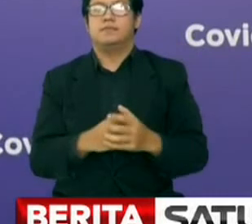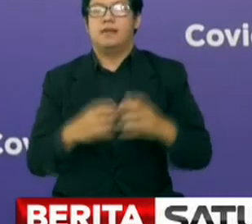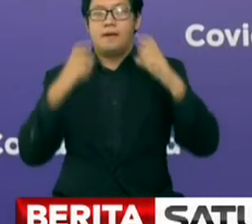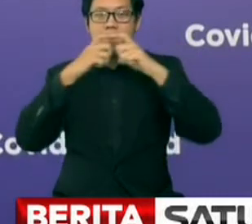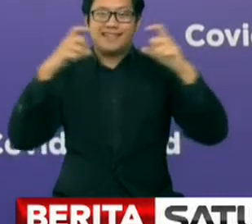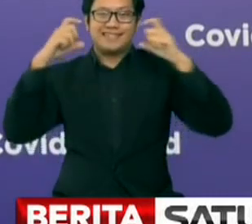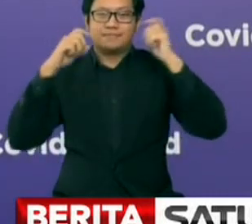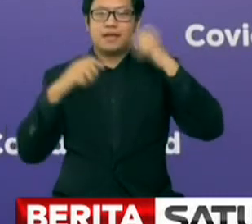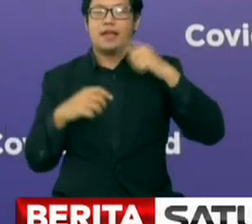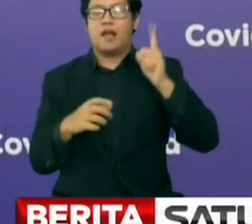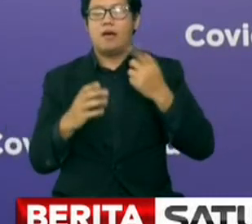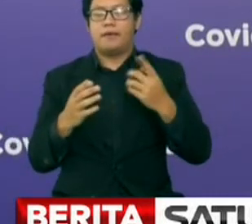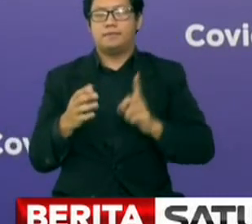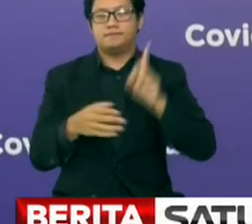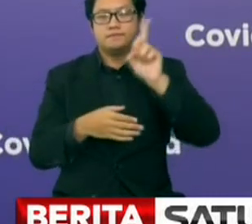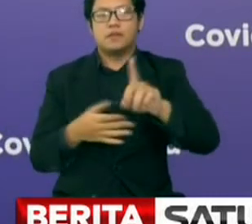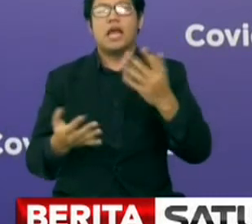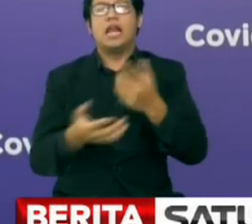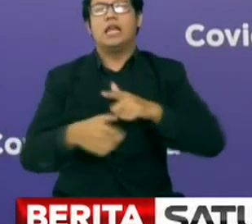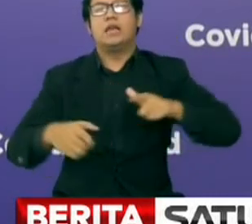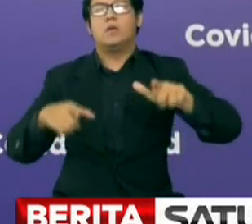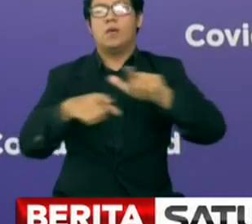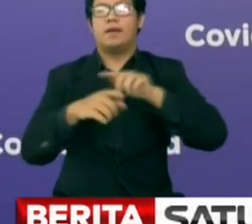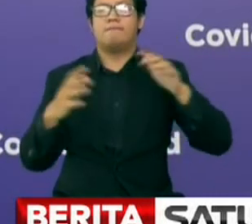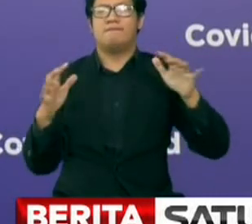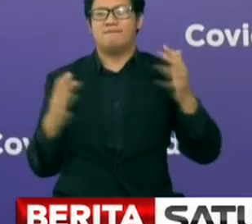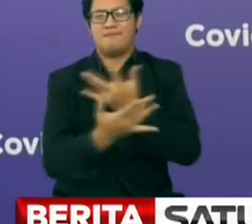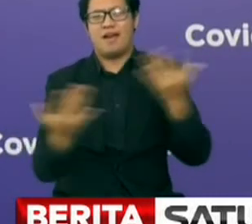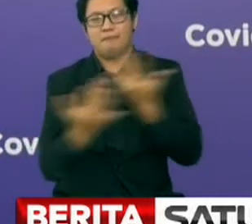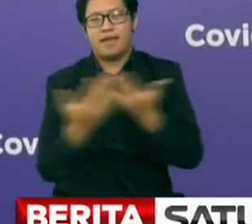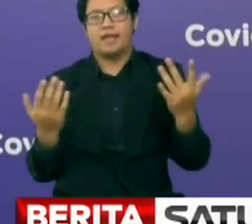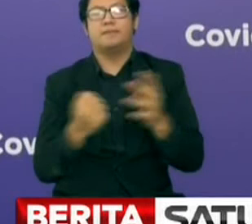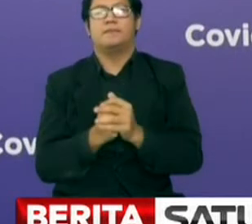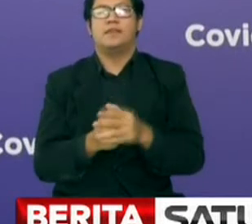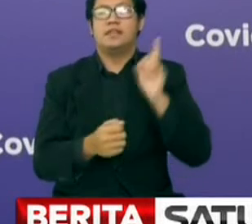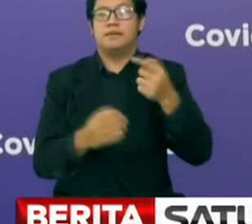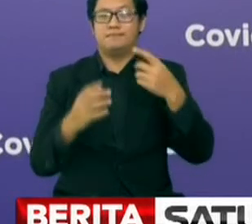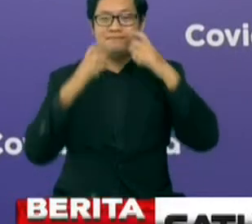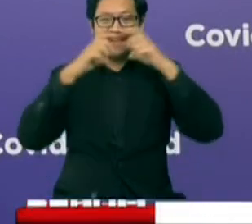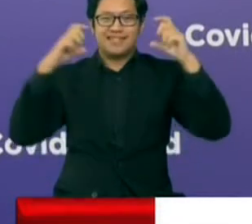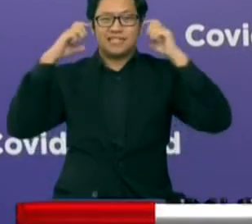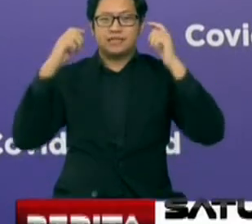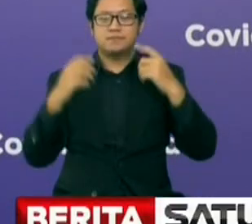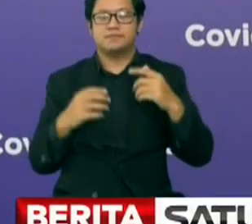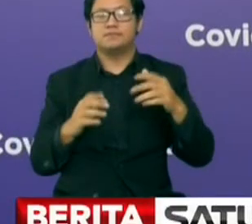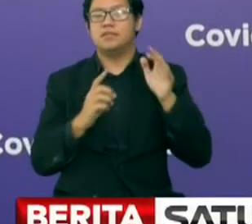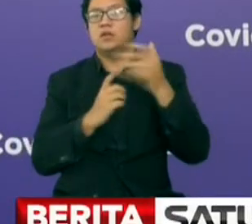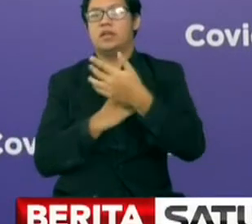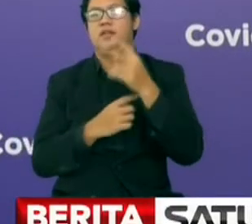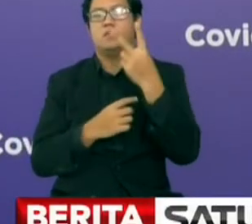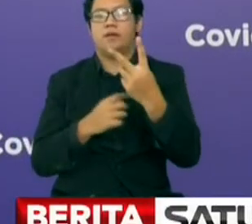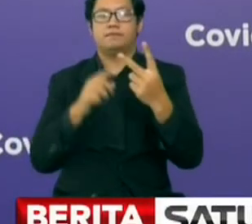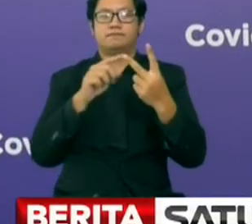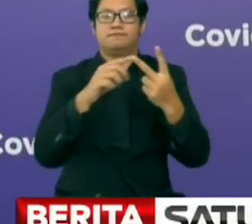lingkungan yang padat yang kita tidak tahu pasti disana ada yang sakit atau tidak karena masker ini melindungi dua hal percikkan